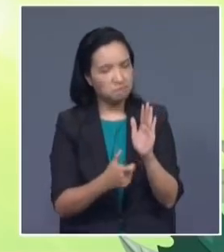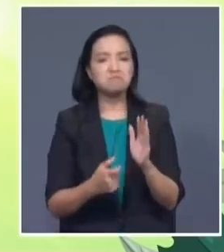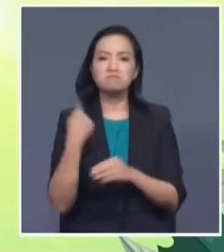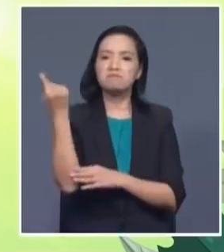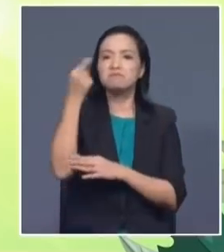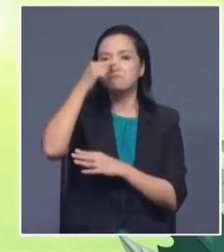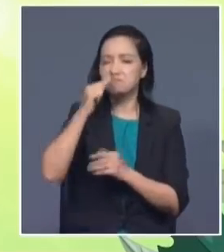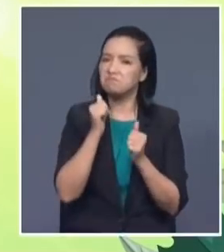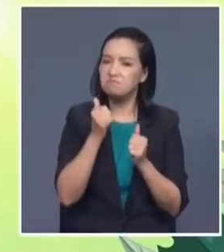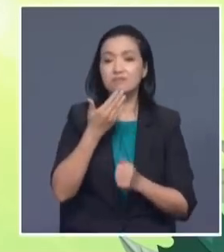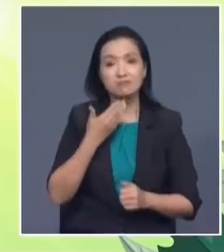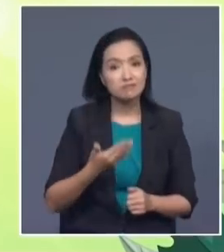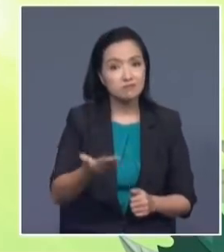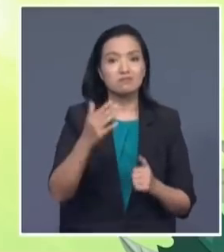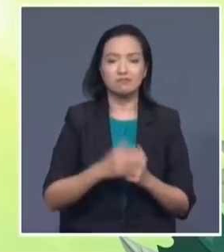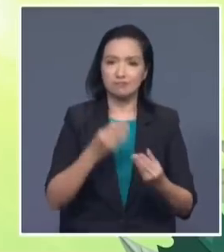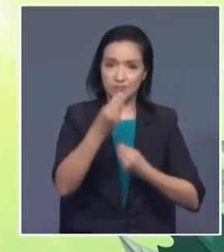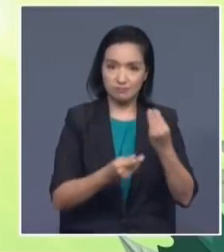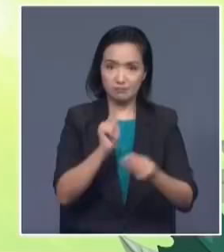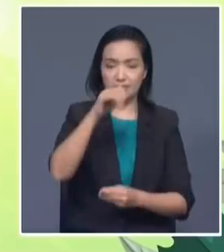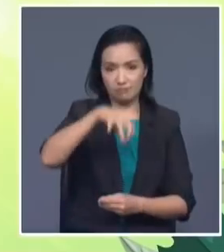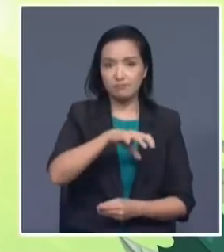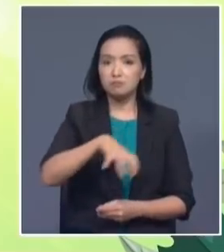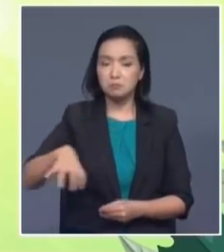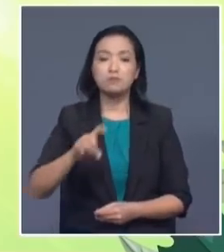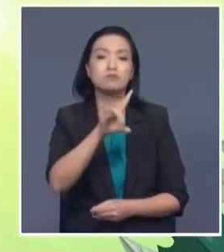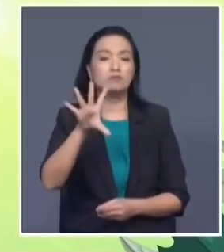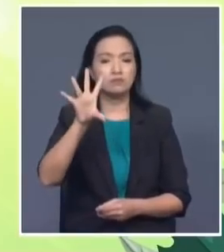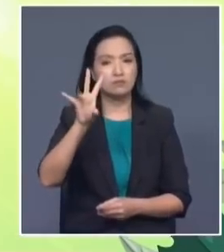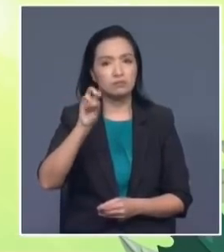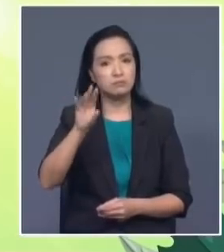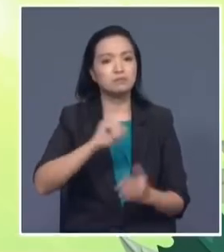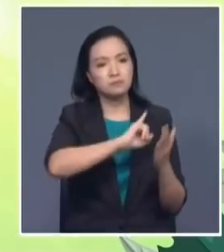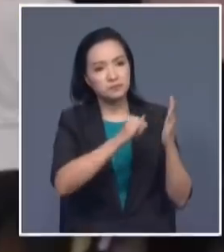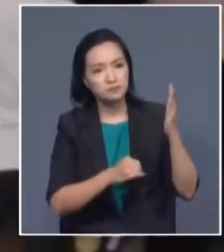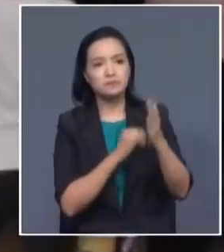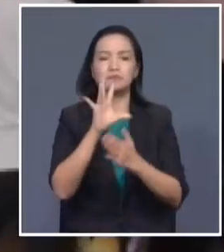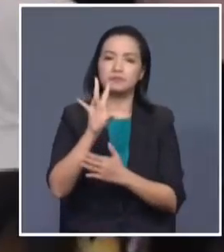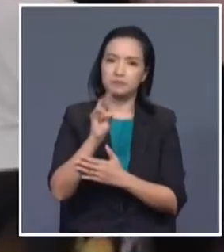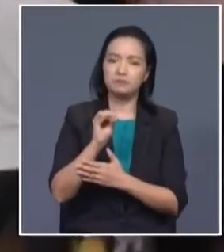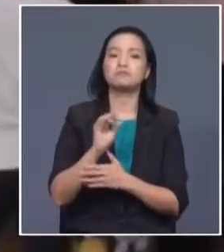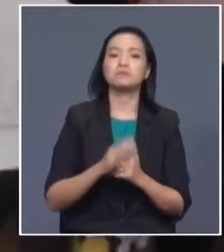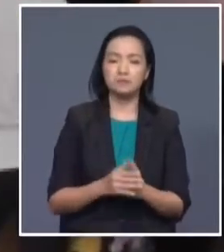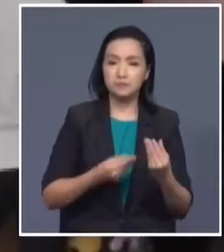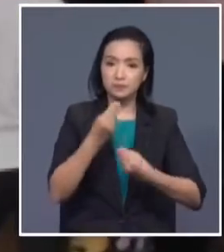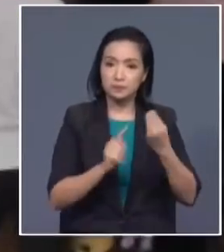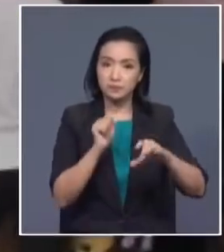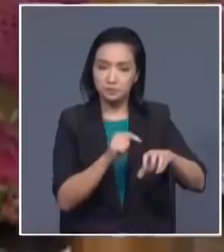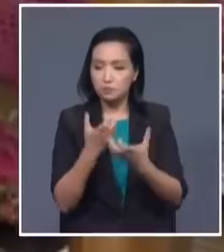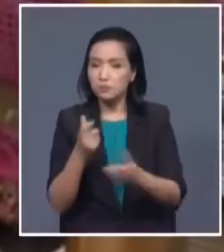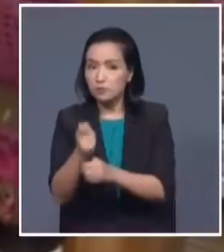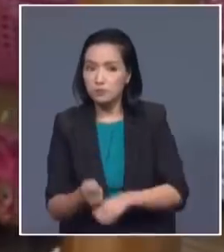างยั่งยืนจำนวน171ตลาดใน70จังหวัดทั่วประเทศ รวมทั้งให้เป็นตลาดรองรับสินค้าเกษตร